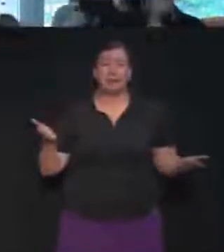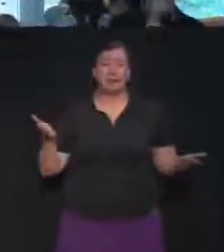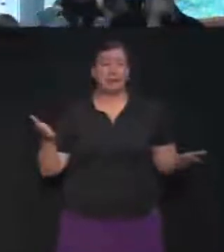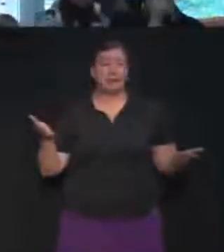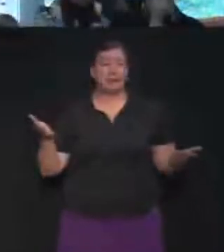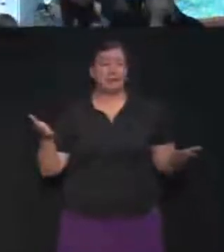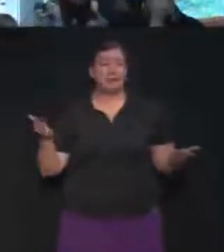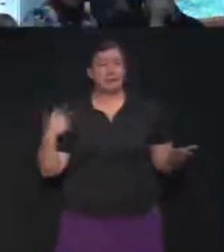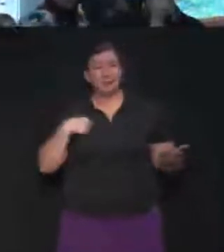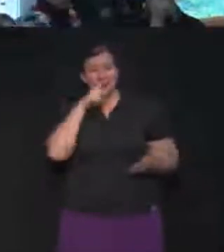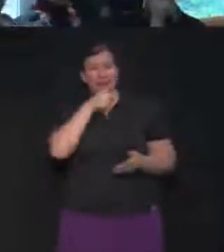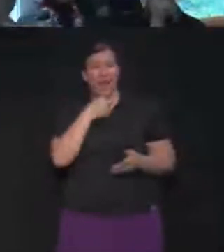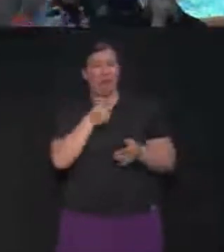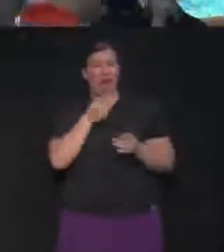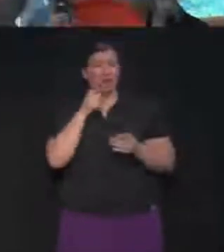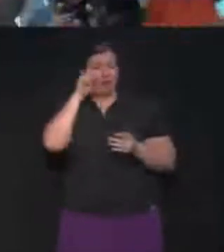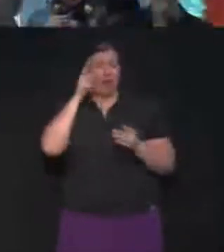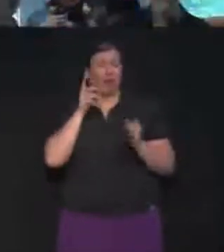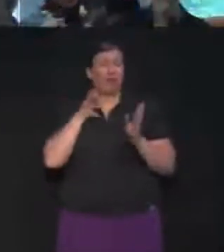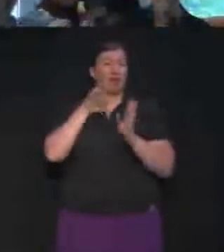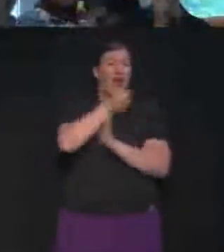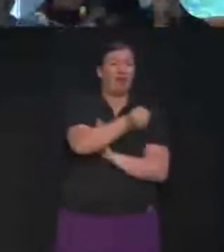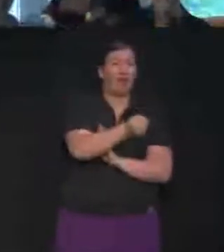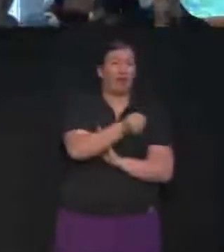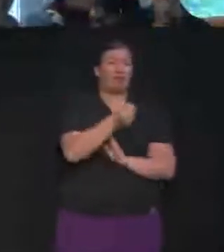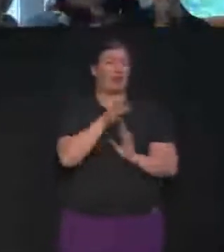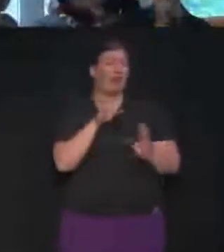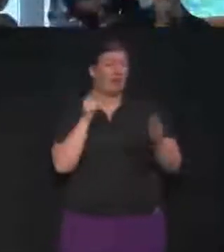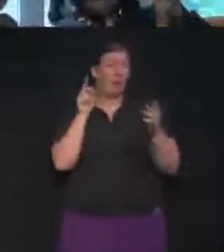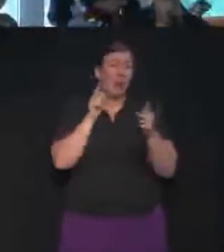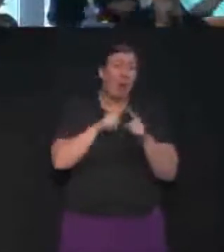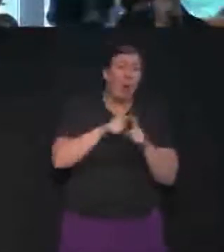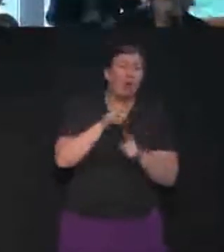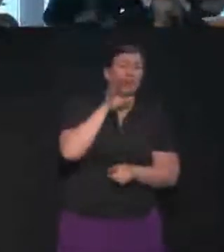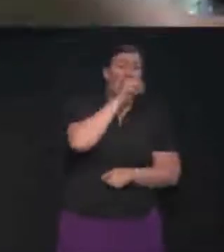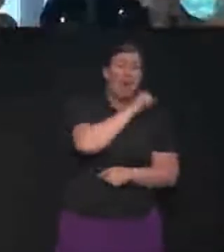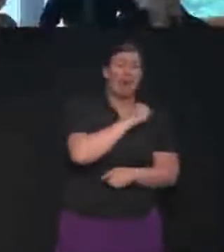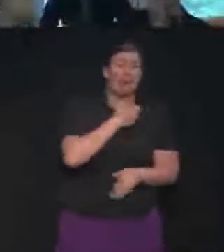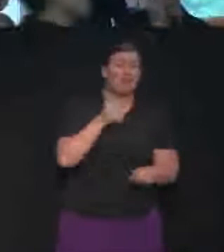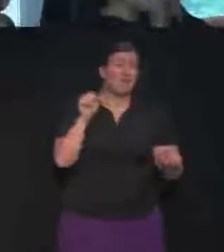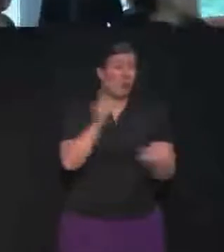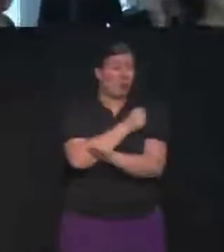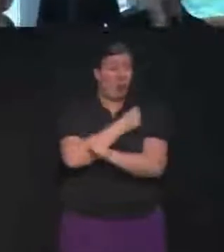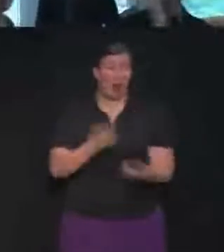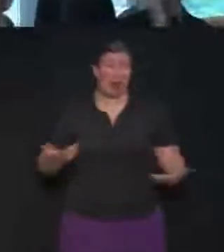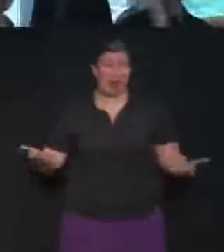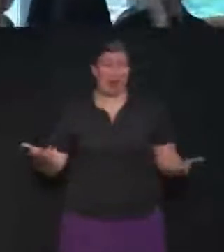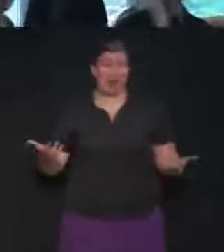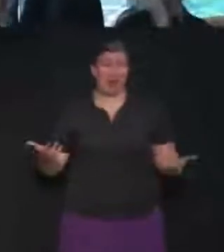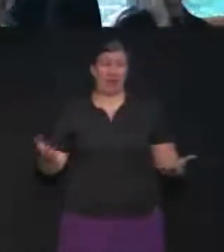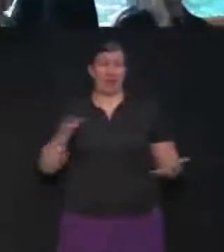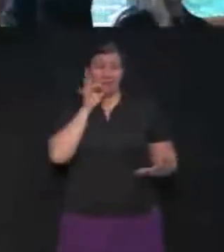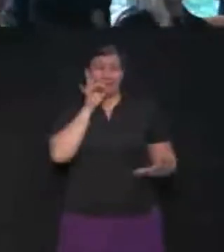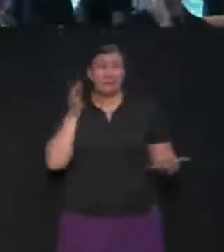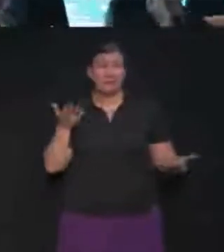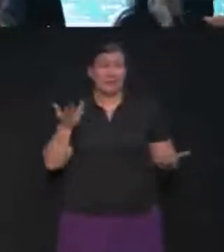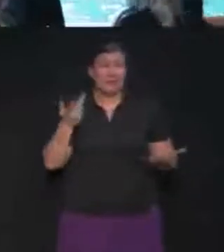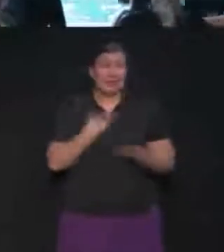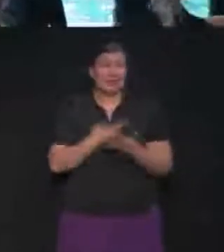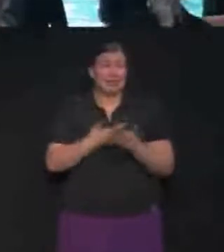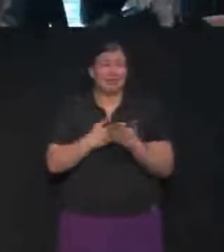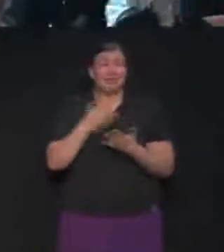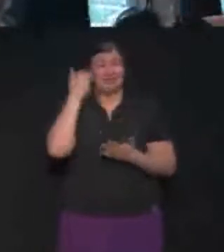sich nicht nachvollziehbar und geheim gleichzeitig machen deswegen können wir keine elektronische Abstimmung machen wenn wir geheime die